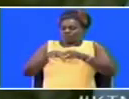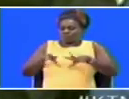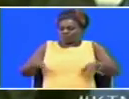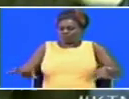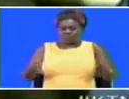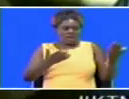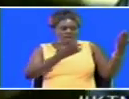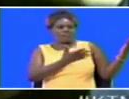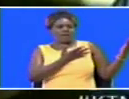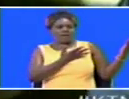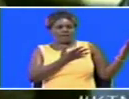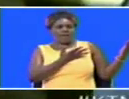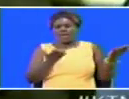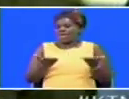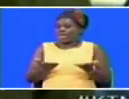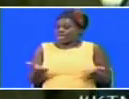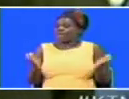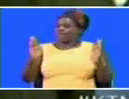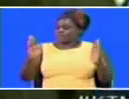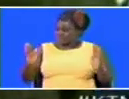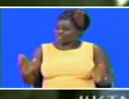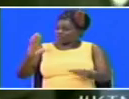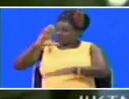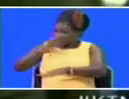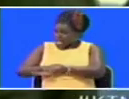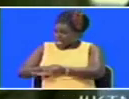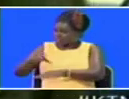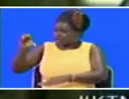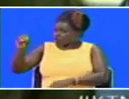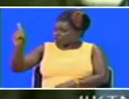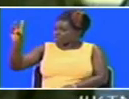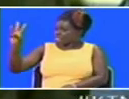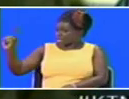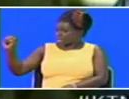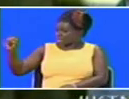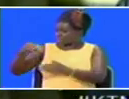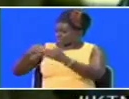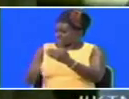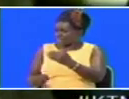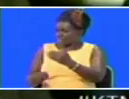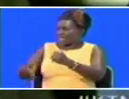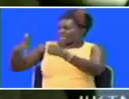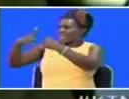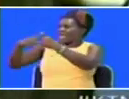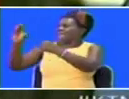izi hapa na Kwa hivyo Kwa Yeye yule ambay ata kush Katika shugi ya uzi